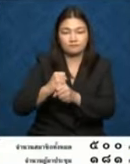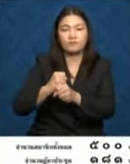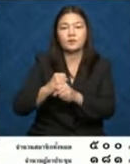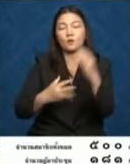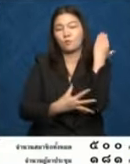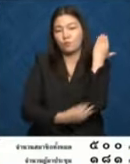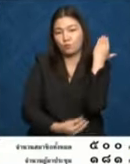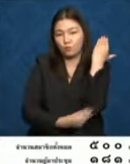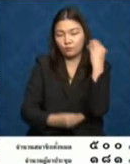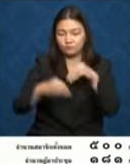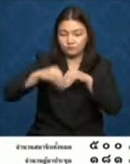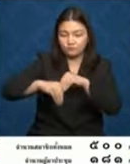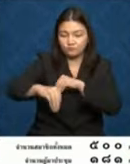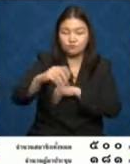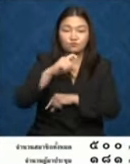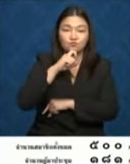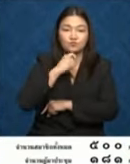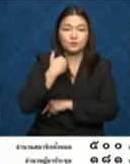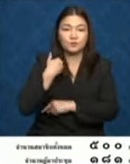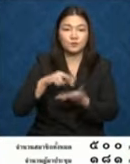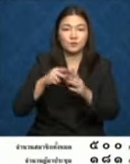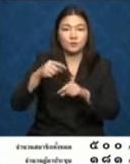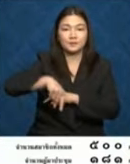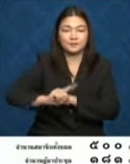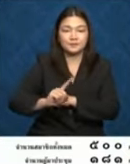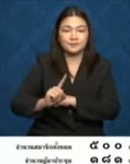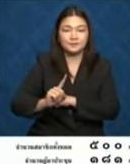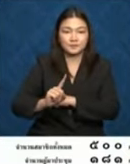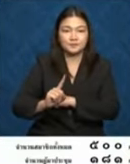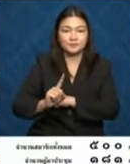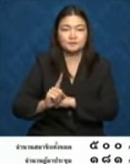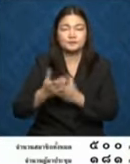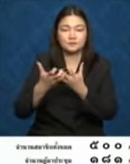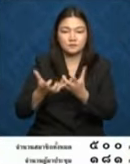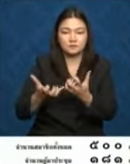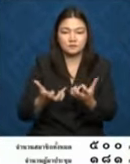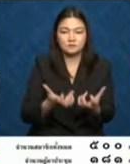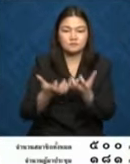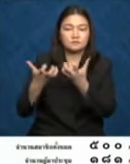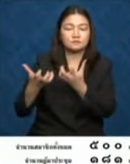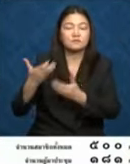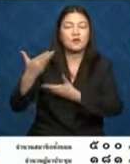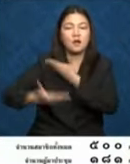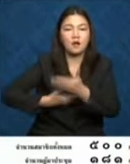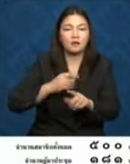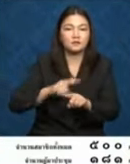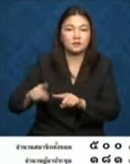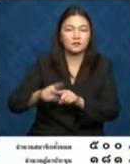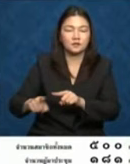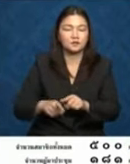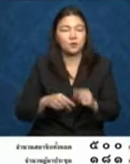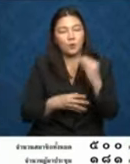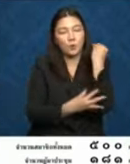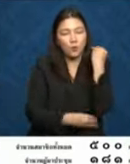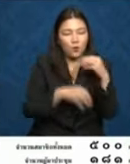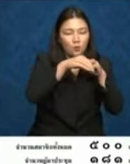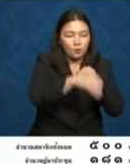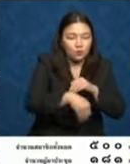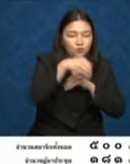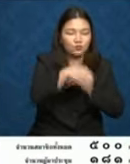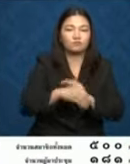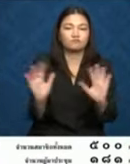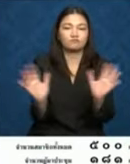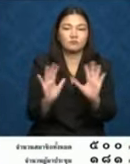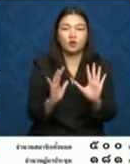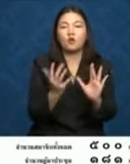นะครับณขณะนี้ลานมันและโรงแป้งมันได้ขายมันในไร่ของท่านไปเรียบร้อยแล้วนะครับไม่ต้องรีบขุดนะครับค่อยๆขุดช้า